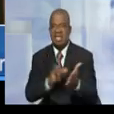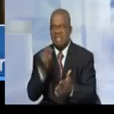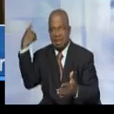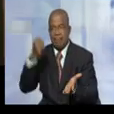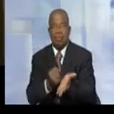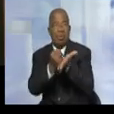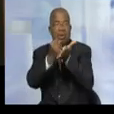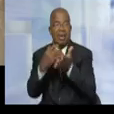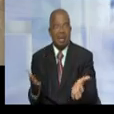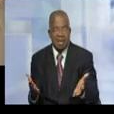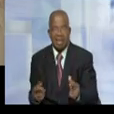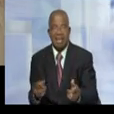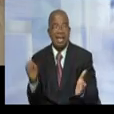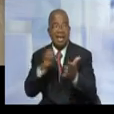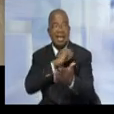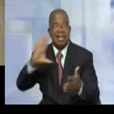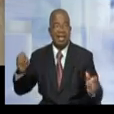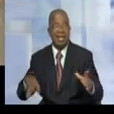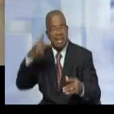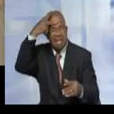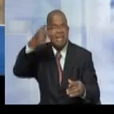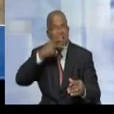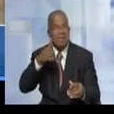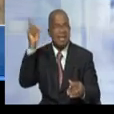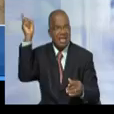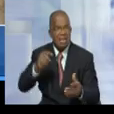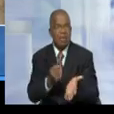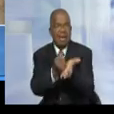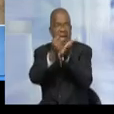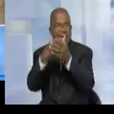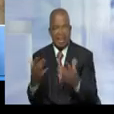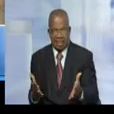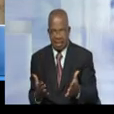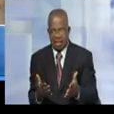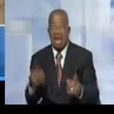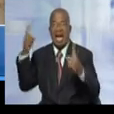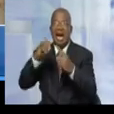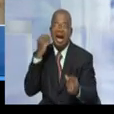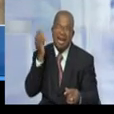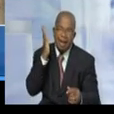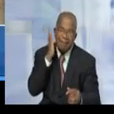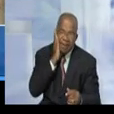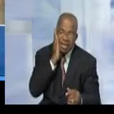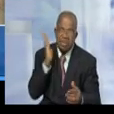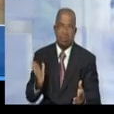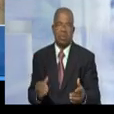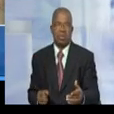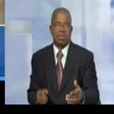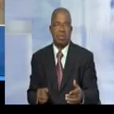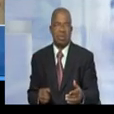l'amélioration du rendement scolaire. Le parent doit suivre son enfant, voir son travail,